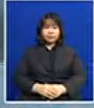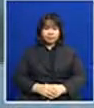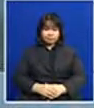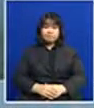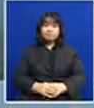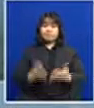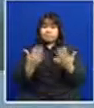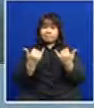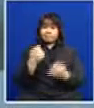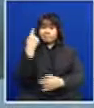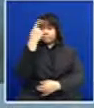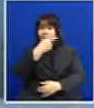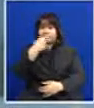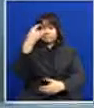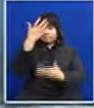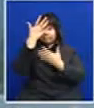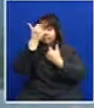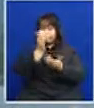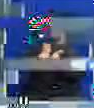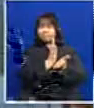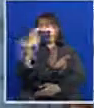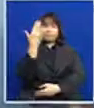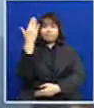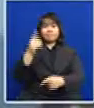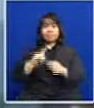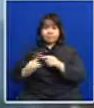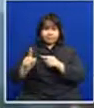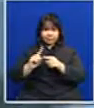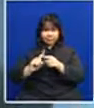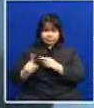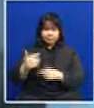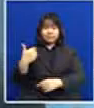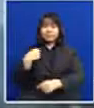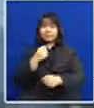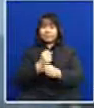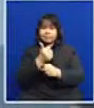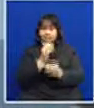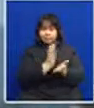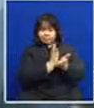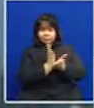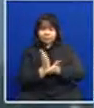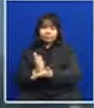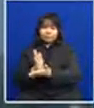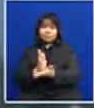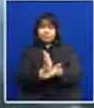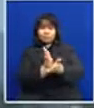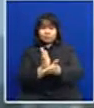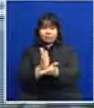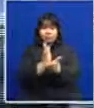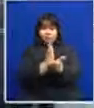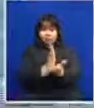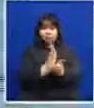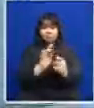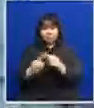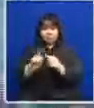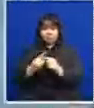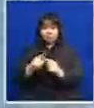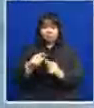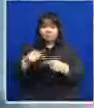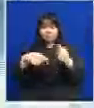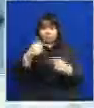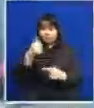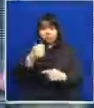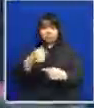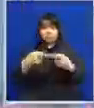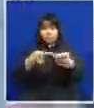ผู้ชมที่สนใจอยากจะไปล่องเรือใบสัมผัสสับโลไลฟ์แล่นเรือใบอ้อมเกาะน้อยใหญ่ก็สามารถไปได้ที่เกาะช้างฝั่งเห